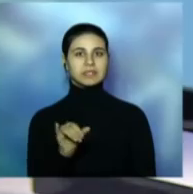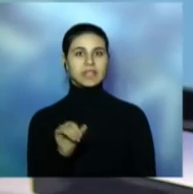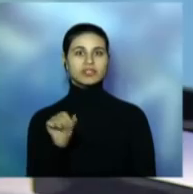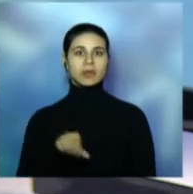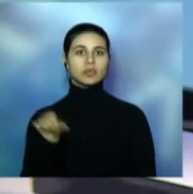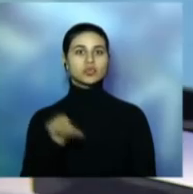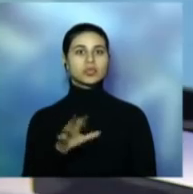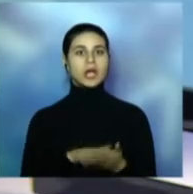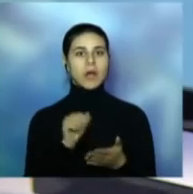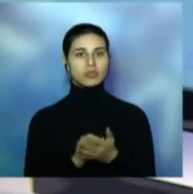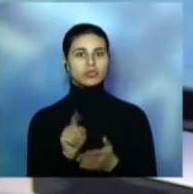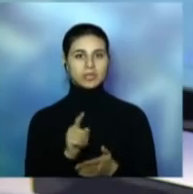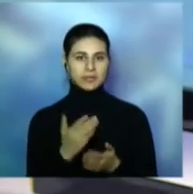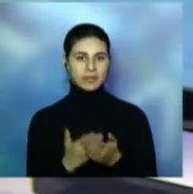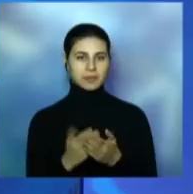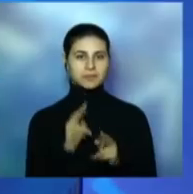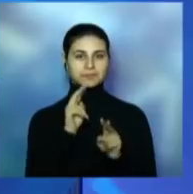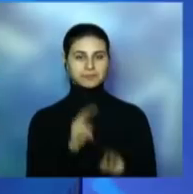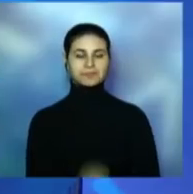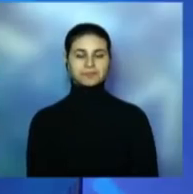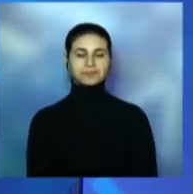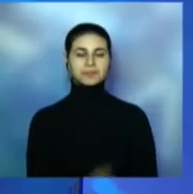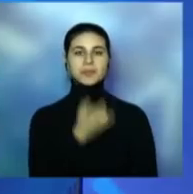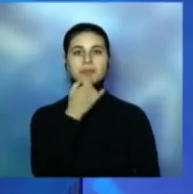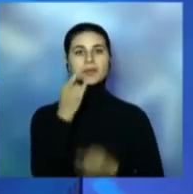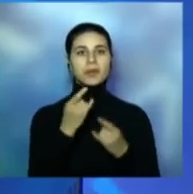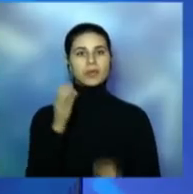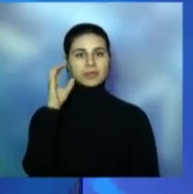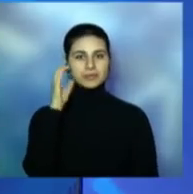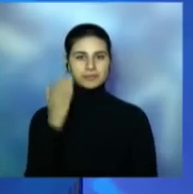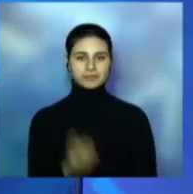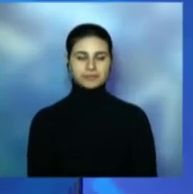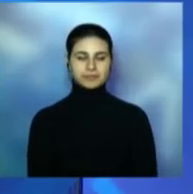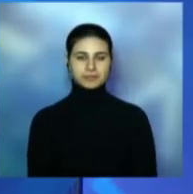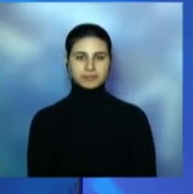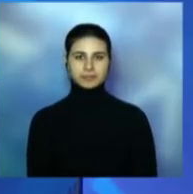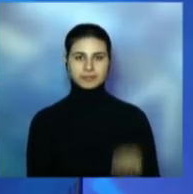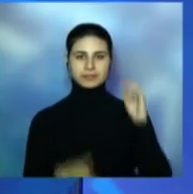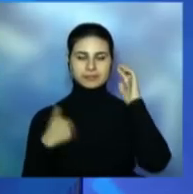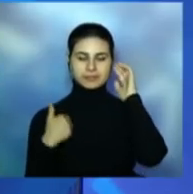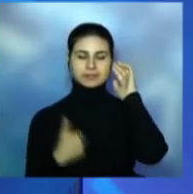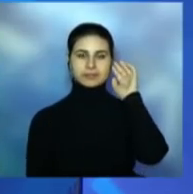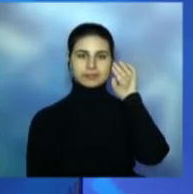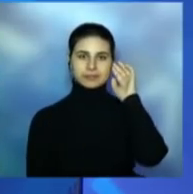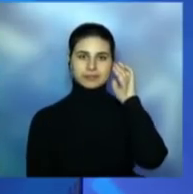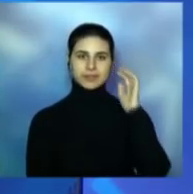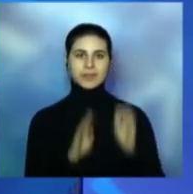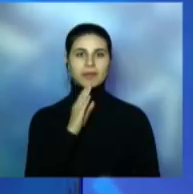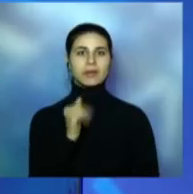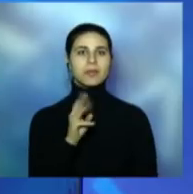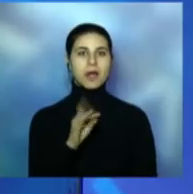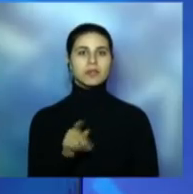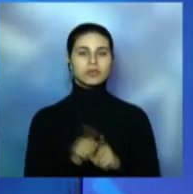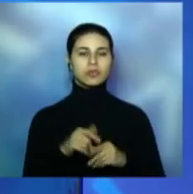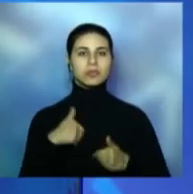არ გაგეპარ მოდით კიდევ ერთ მაყურებელს უპასუხო დილამშვიდობისა გისმენთ დილამშვიდობის ქალბატონო მარი,